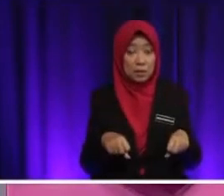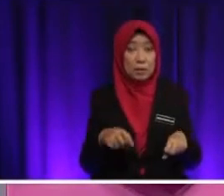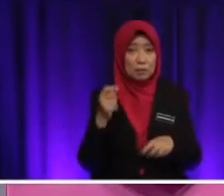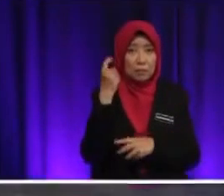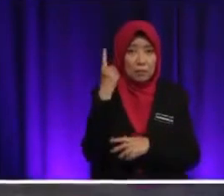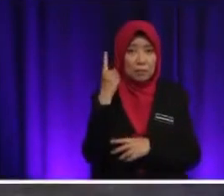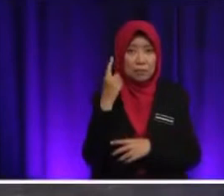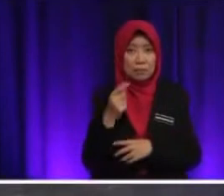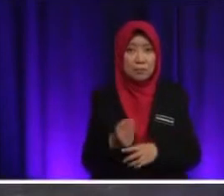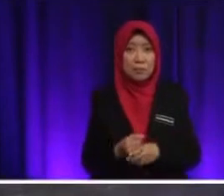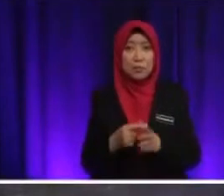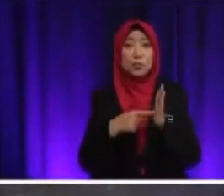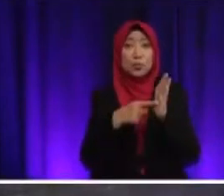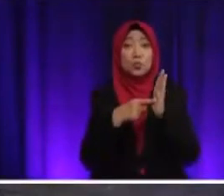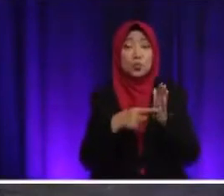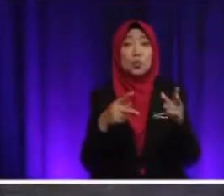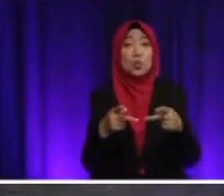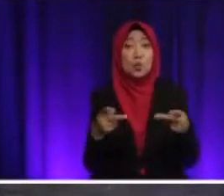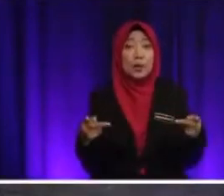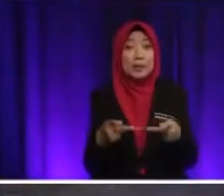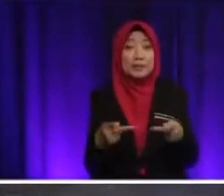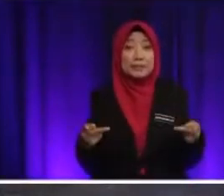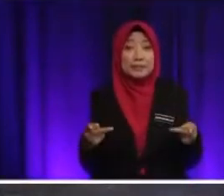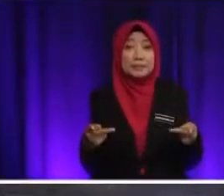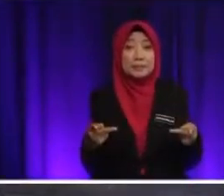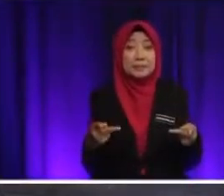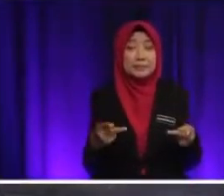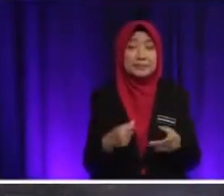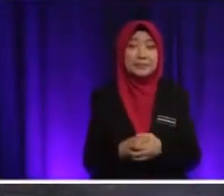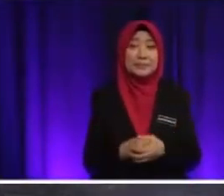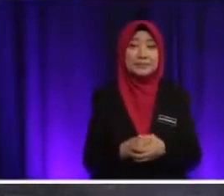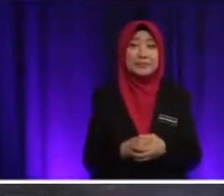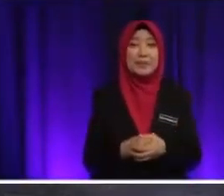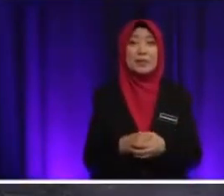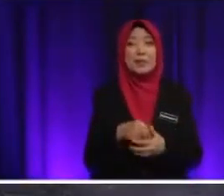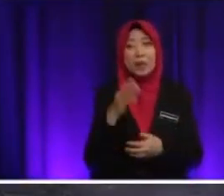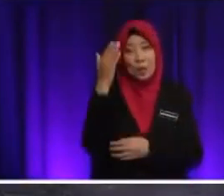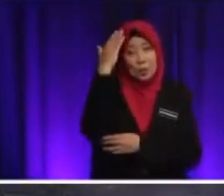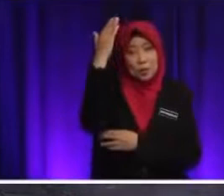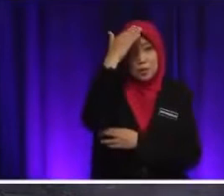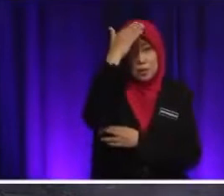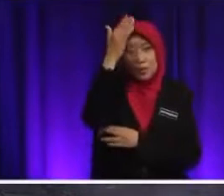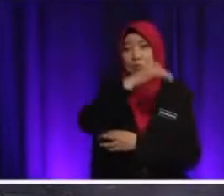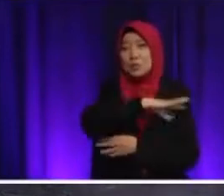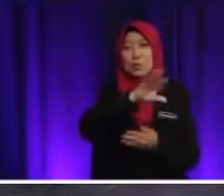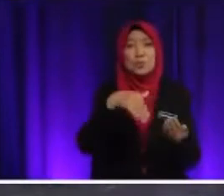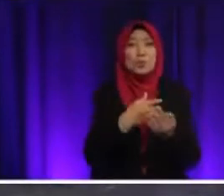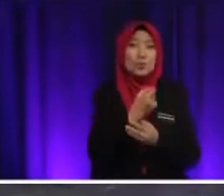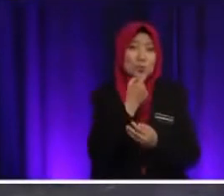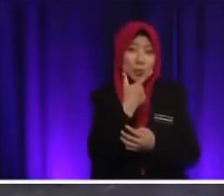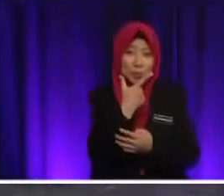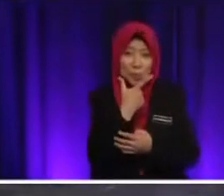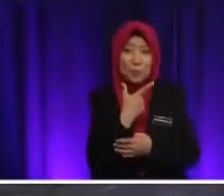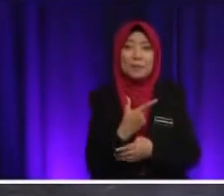angkat kad hijau. Okey, faham kad tak? Kad hijau. Faham, Ustaz. Kalau tak faham, angkat kuning. Kita okey, alhamdulillah dengan senyum semua. Bahasa